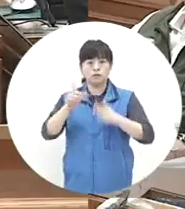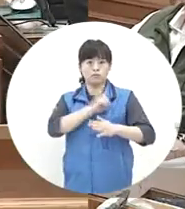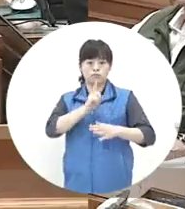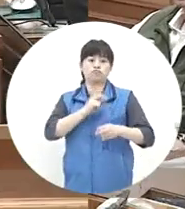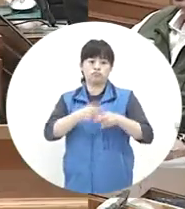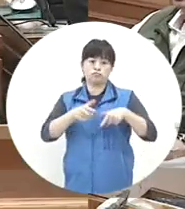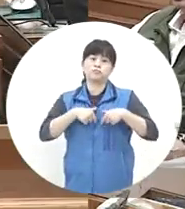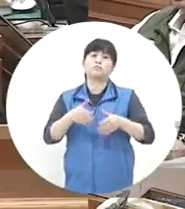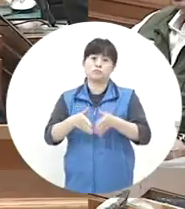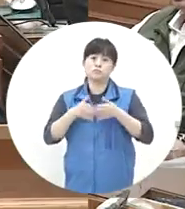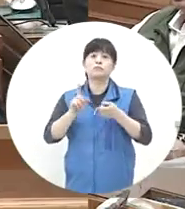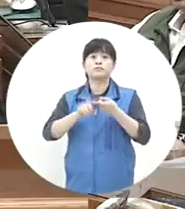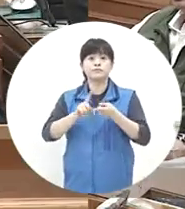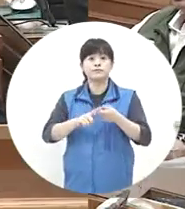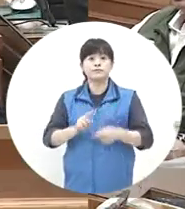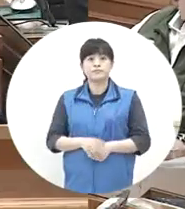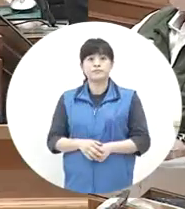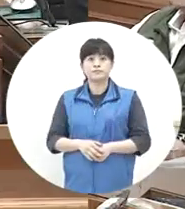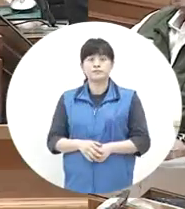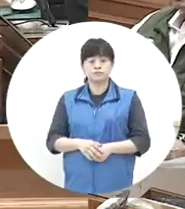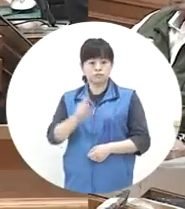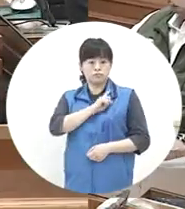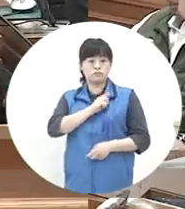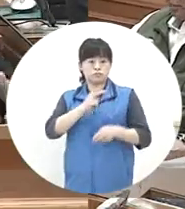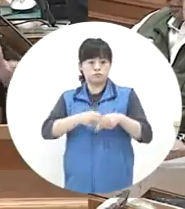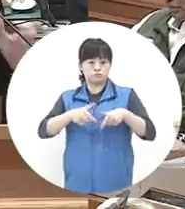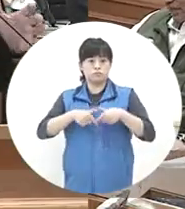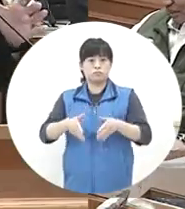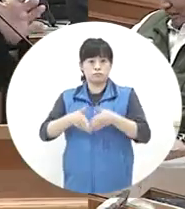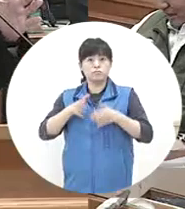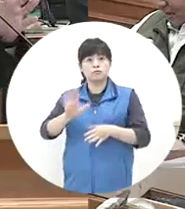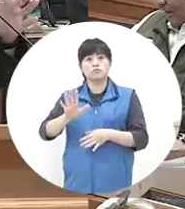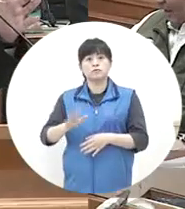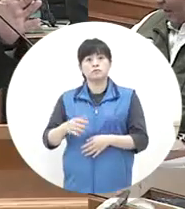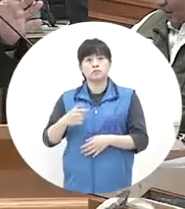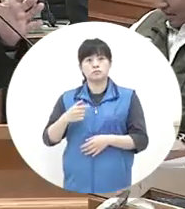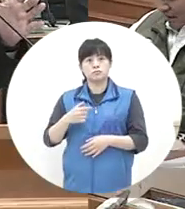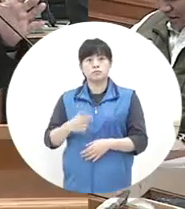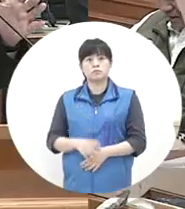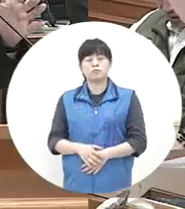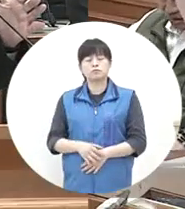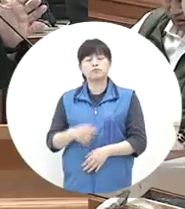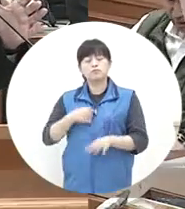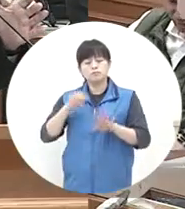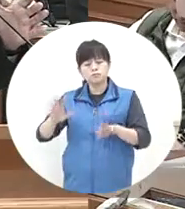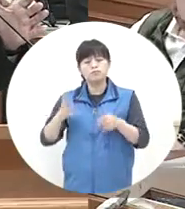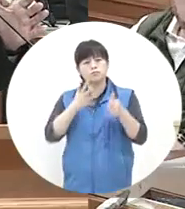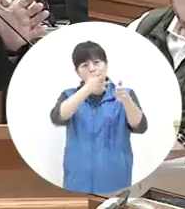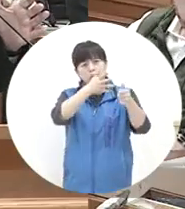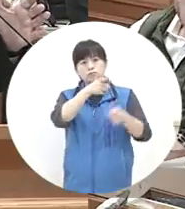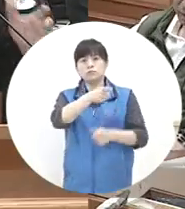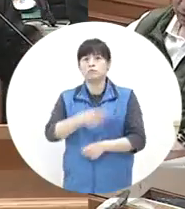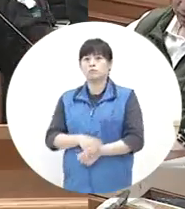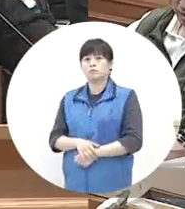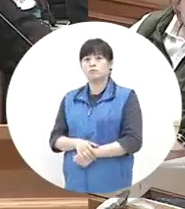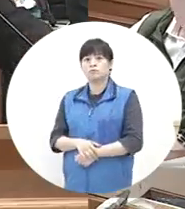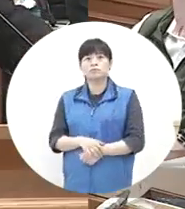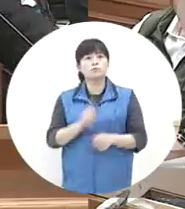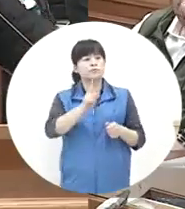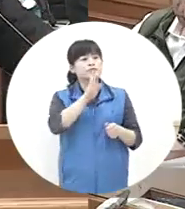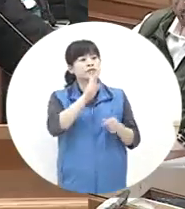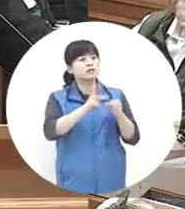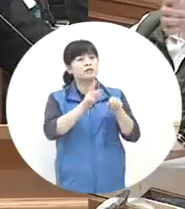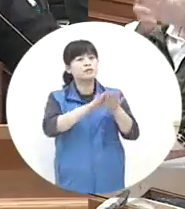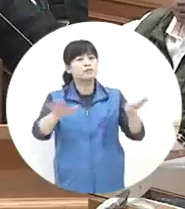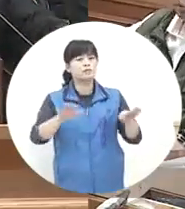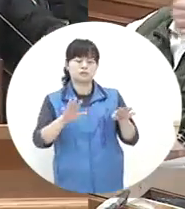心，哎，国家要自己有信心。我们要跟 我现在问有我是问说什么叫和平？不是信